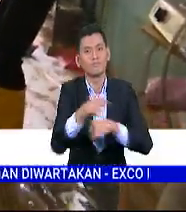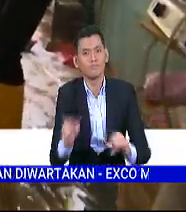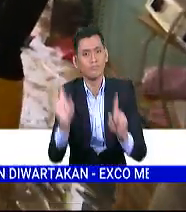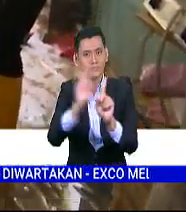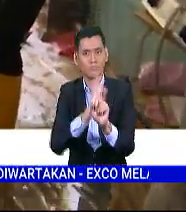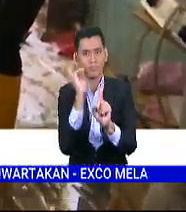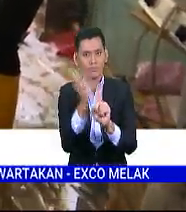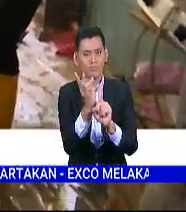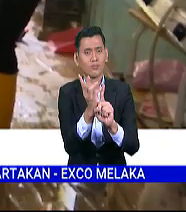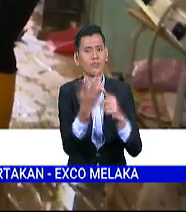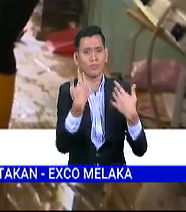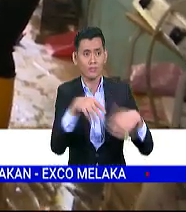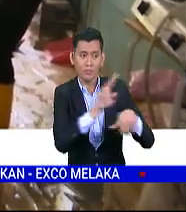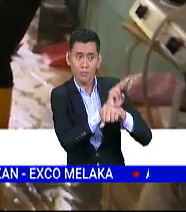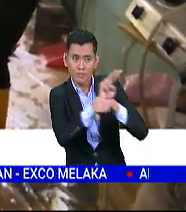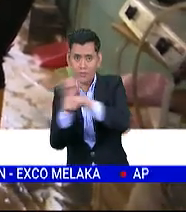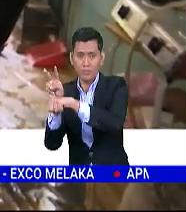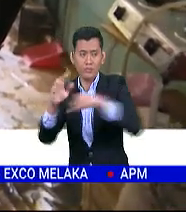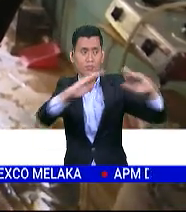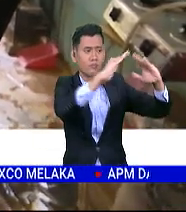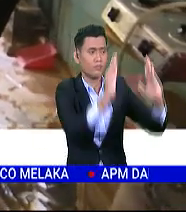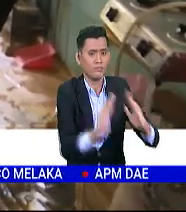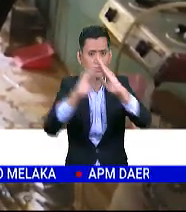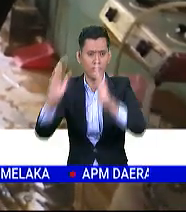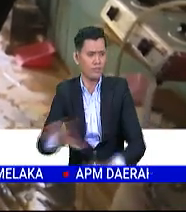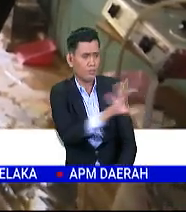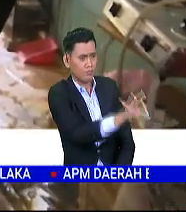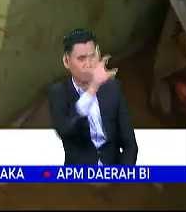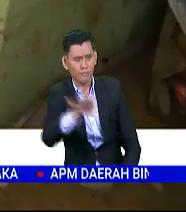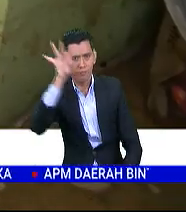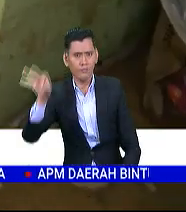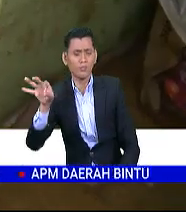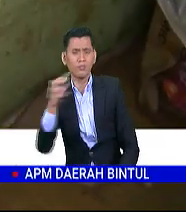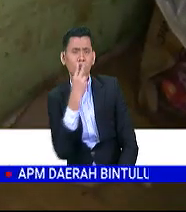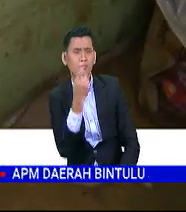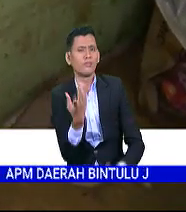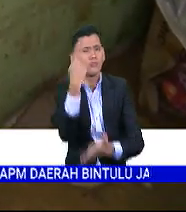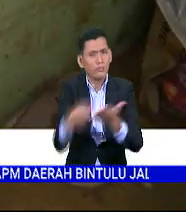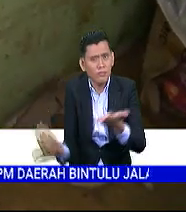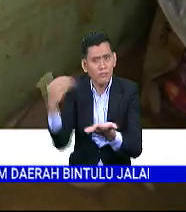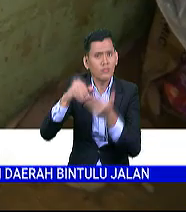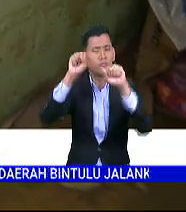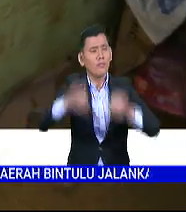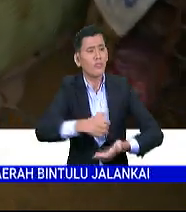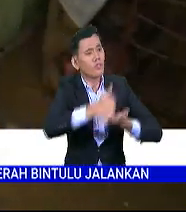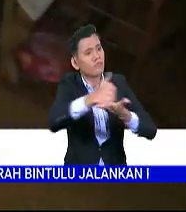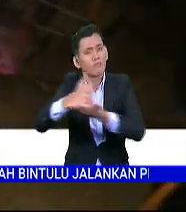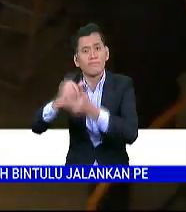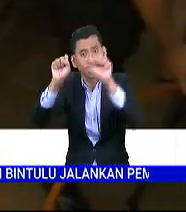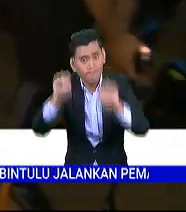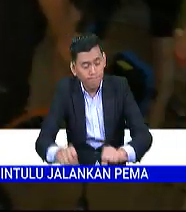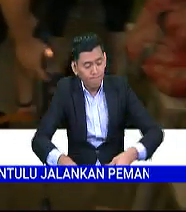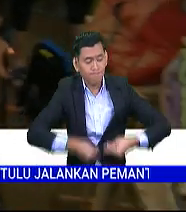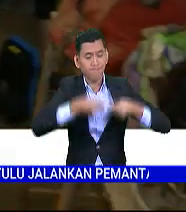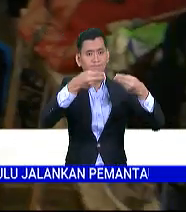Kebajikan Masyarakat sebenarnya melawat beberapa rumah untuk menalpasti apakah lagi bantuan dan keperluan yang perlu kami